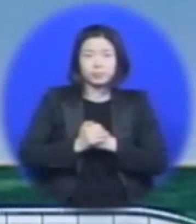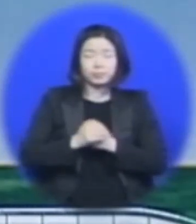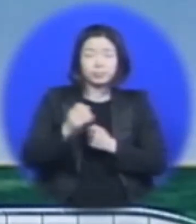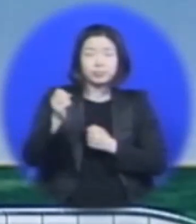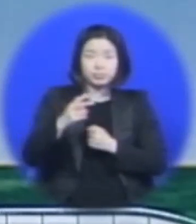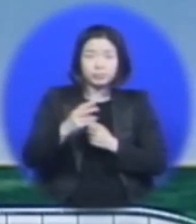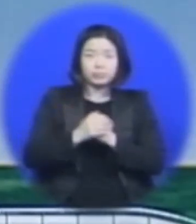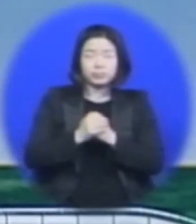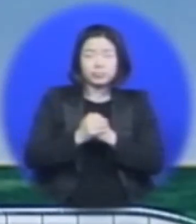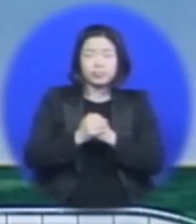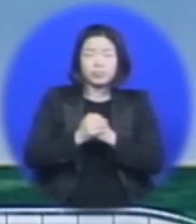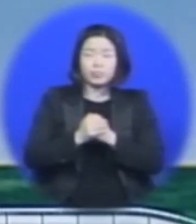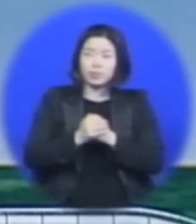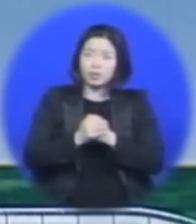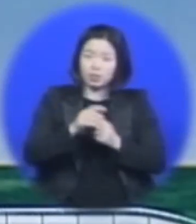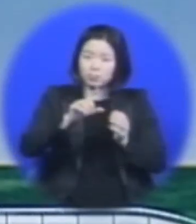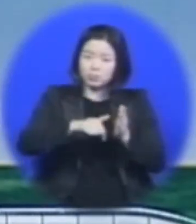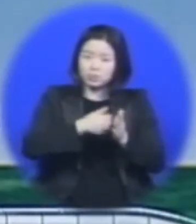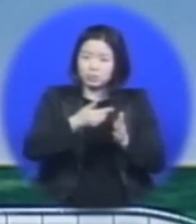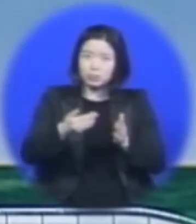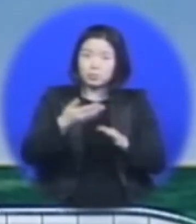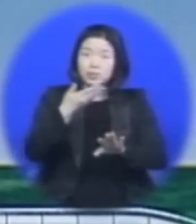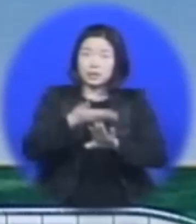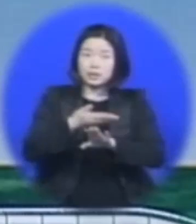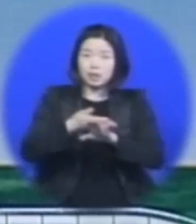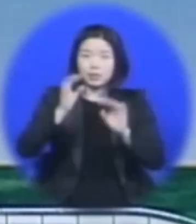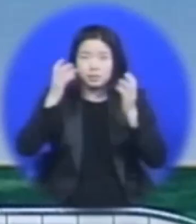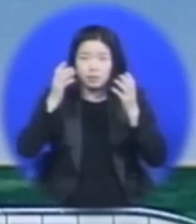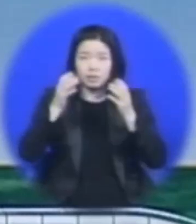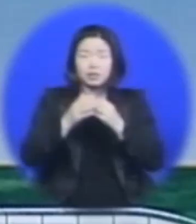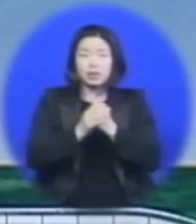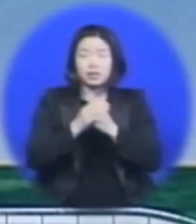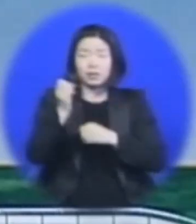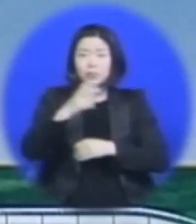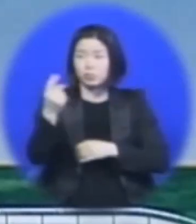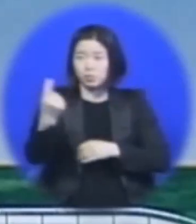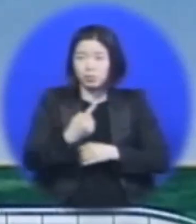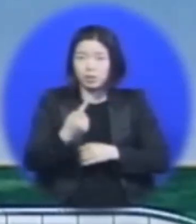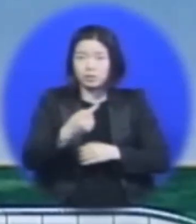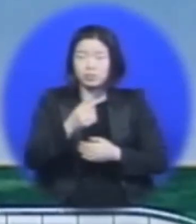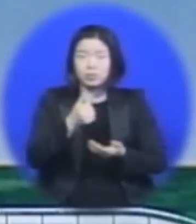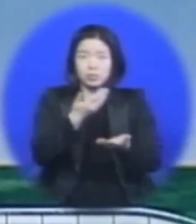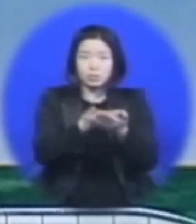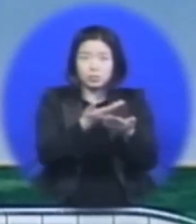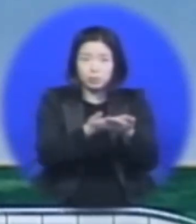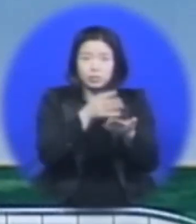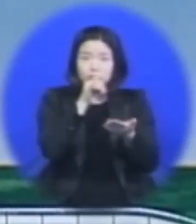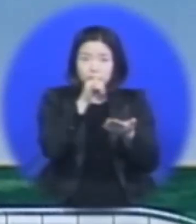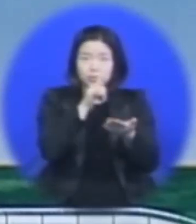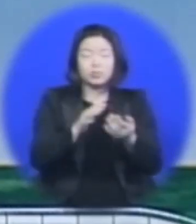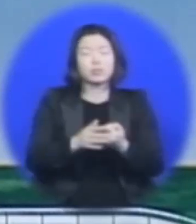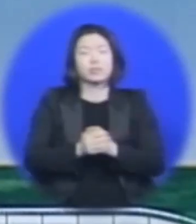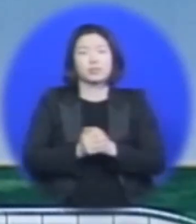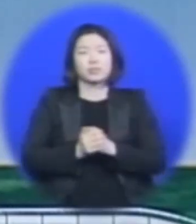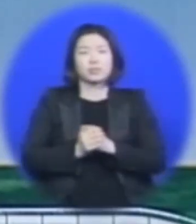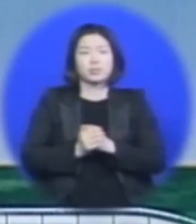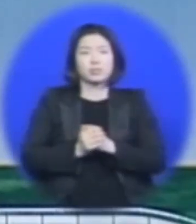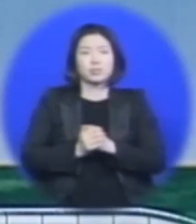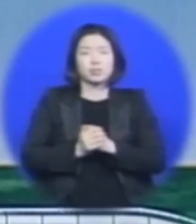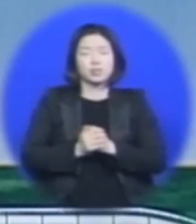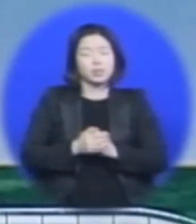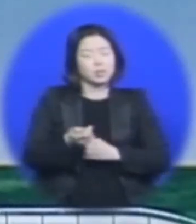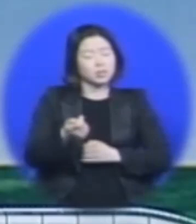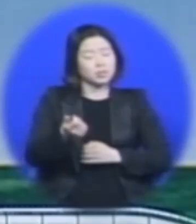그랬더니 얼마 지나지 않아서 다른 아이가 또 와서 구어를 하더래요